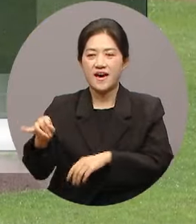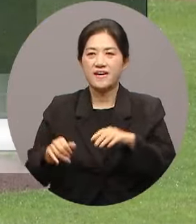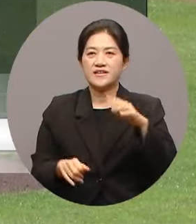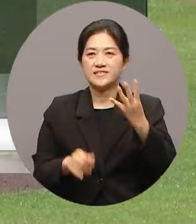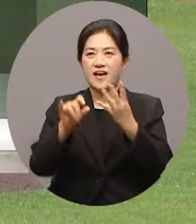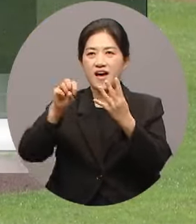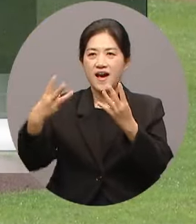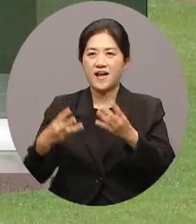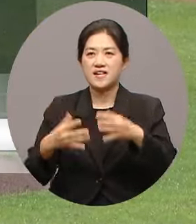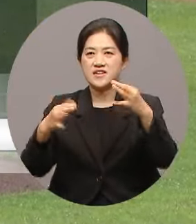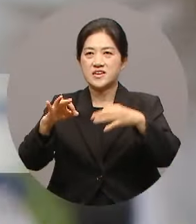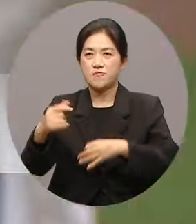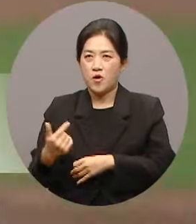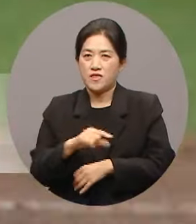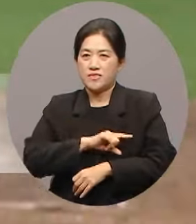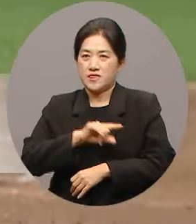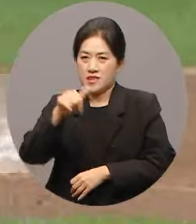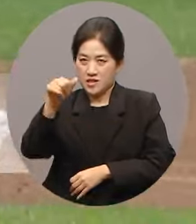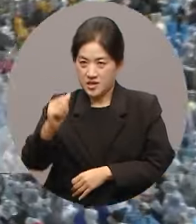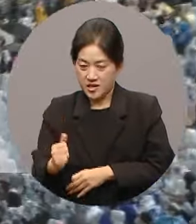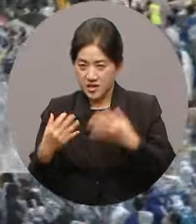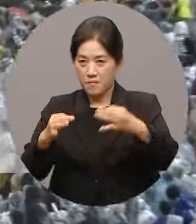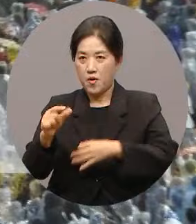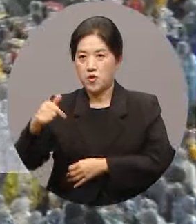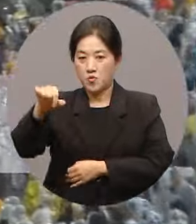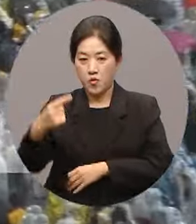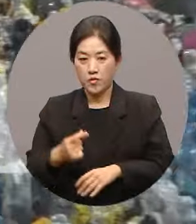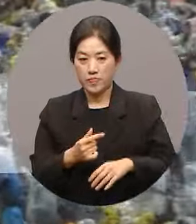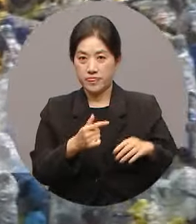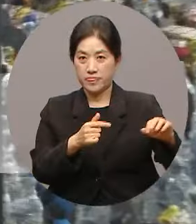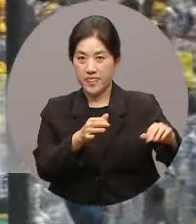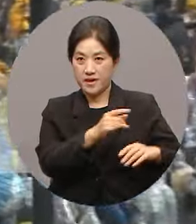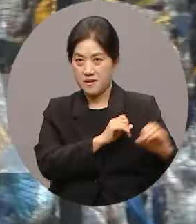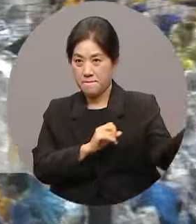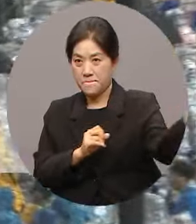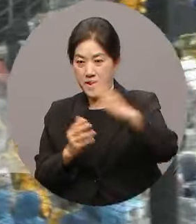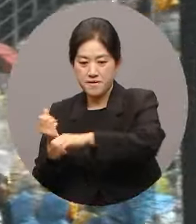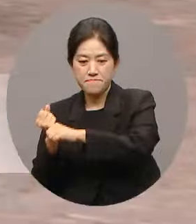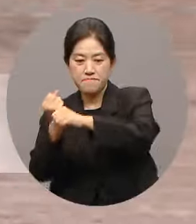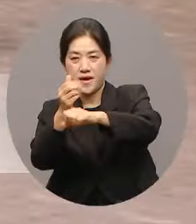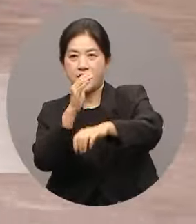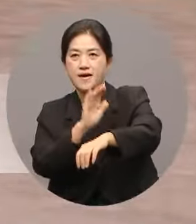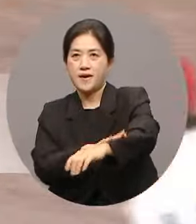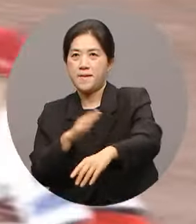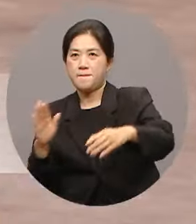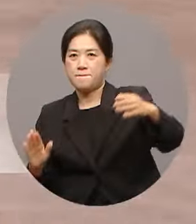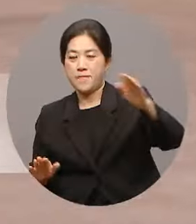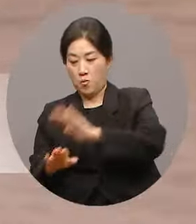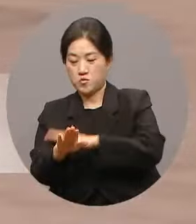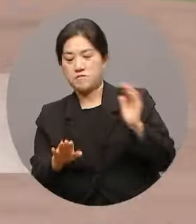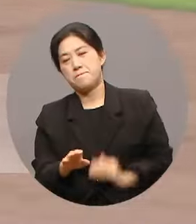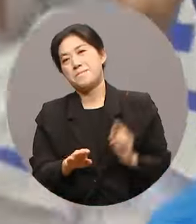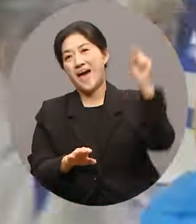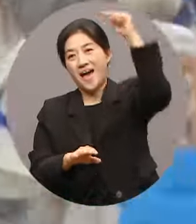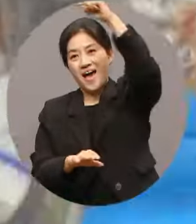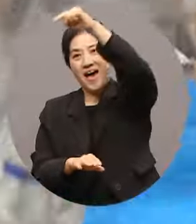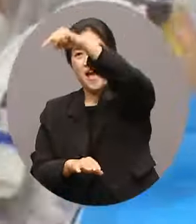타율을 자랑한 김원골이 내일의 스위퍼를 받아쳐 우측 담장을 넘어가는 솔로 홈런을